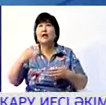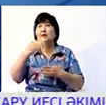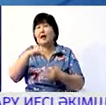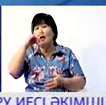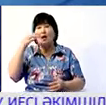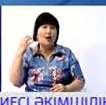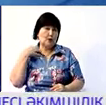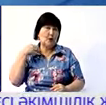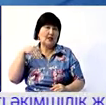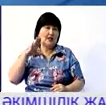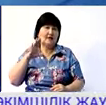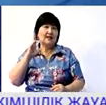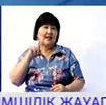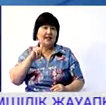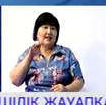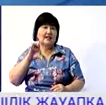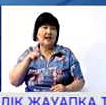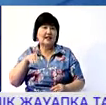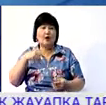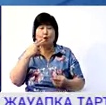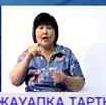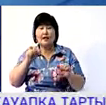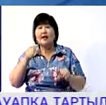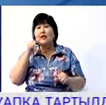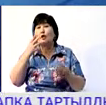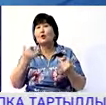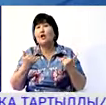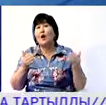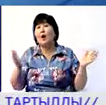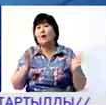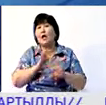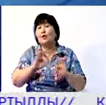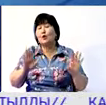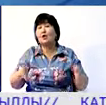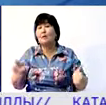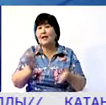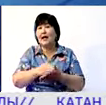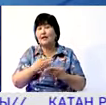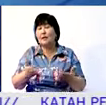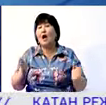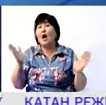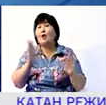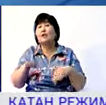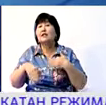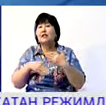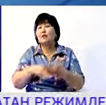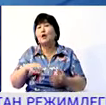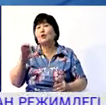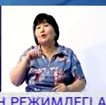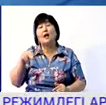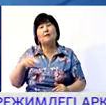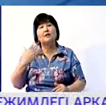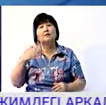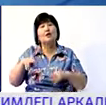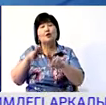бағдарламаларымызды Қызылорда TV.kz сайтымыздан көре аласыздар. Ал енді ертеңгі күнге арналған ауа райы болжамымен танысып болыңыздар. Ауа райының демеушісі Сұлтан Плаза